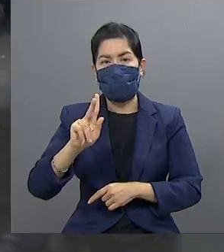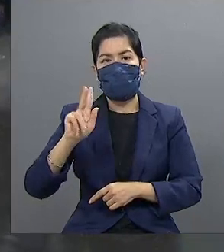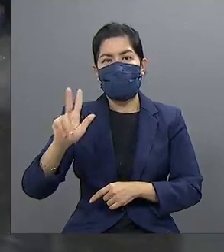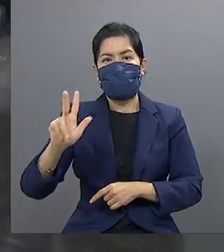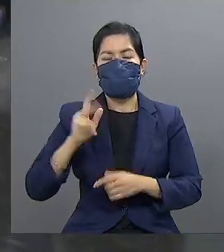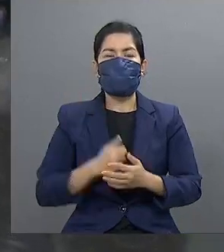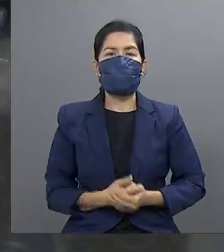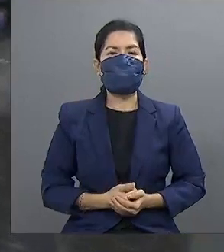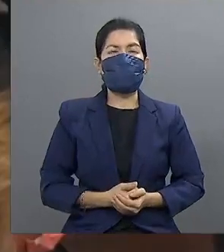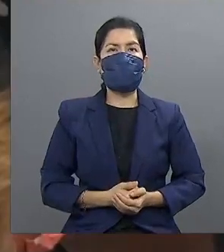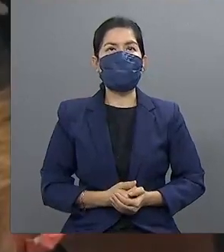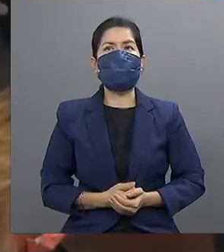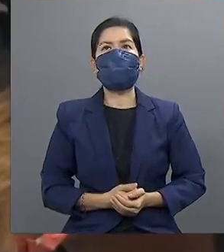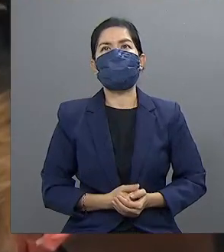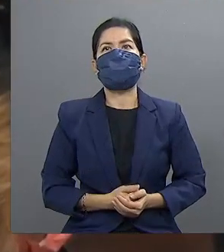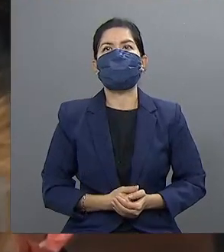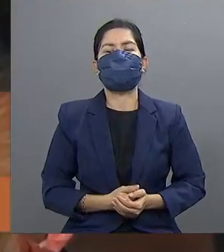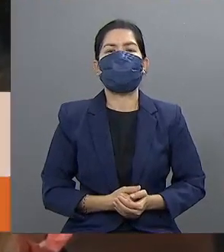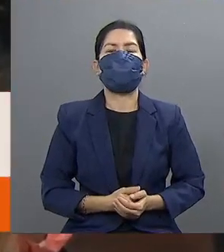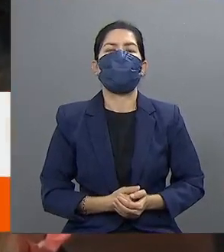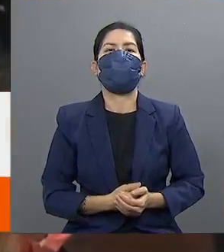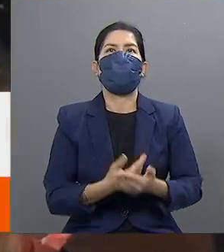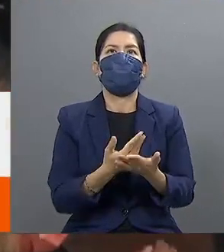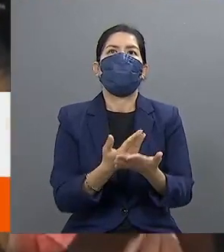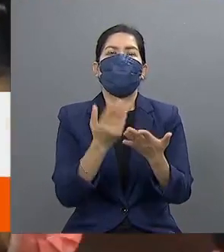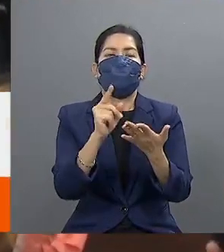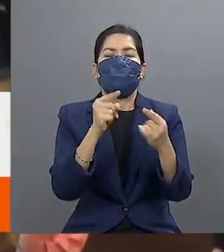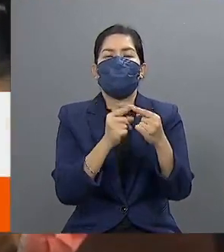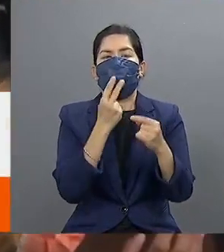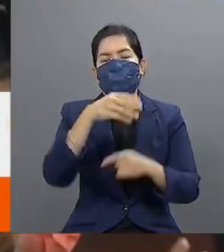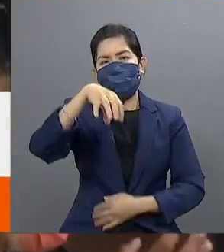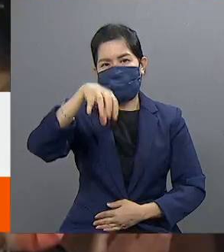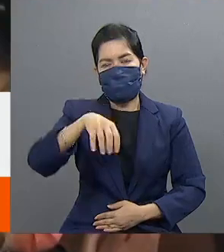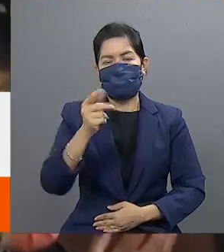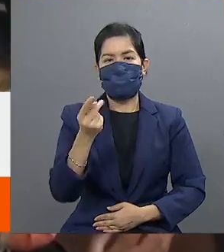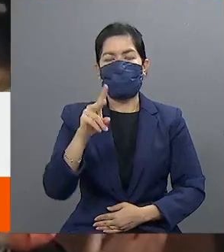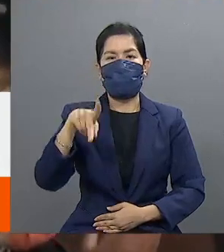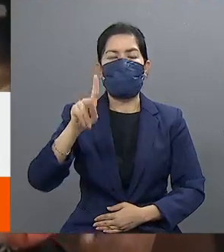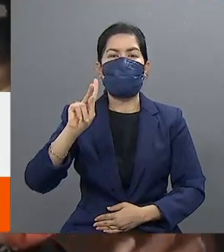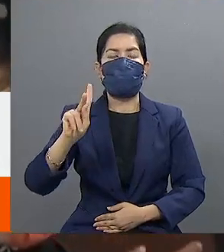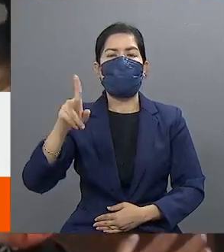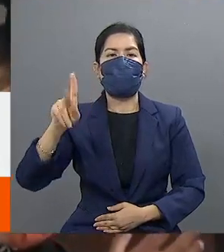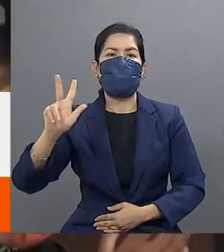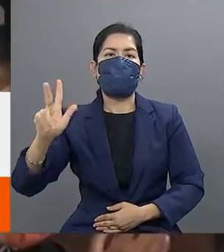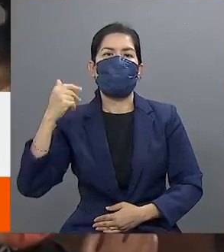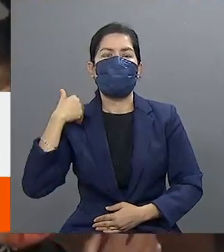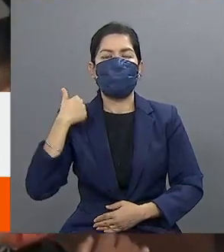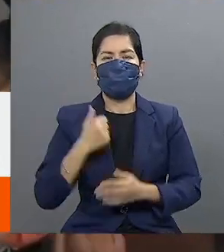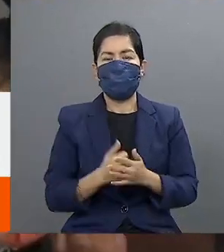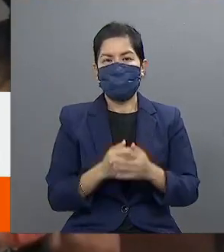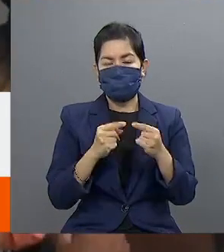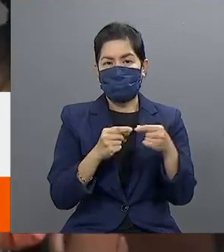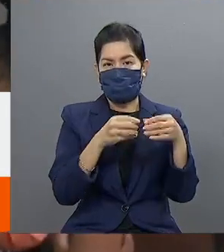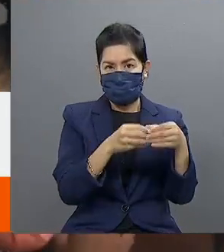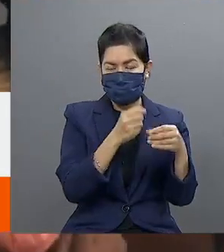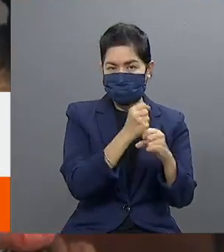ค่ะคุณพวดีคุณจิรชาตาคะบรรยากาศล่าสุดที่สำนักงานคปภ.ขณะนี้ค่ะผู้เอาประกันภัยจากทั้งบริษัทอาคเนย์ประกันภัย